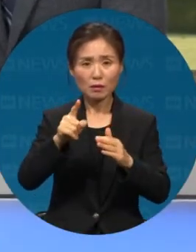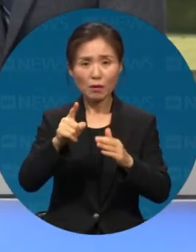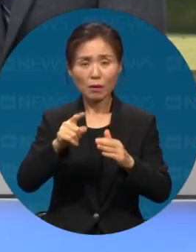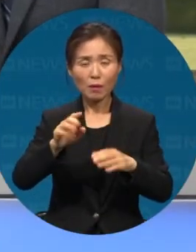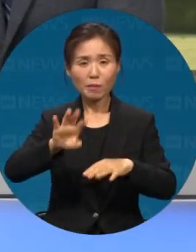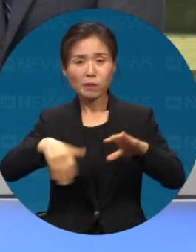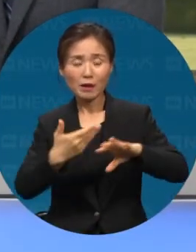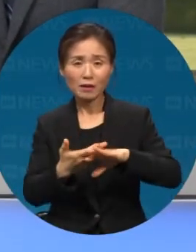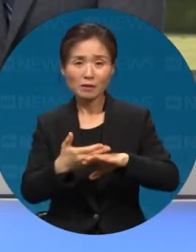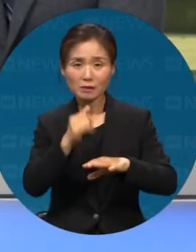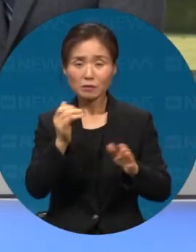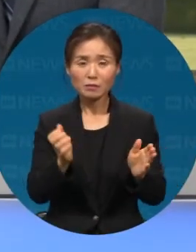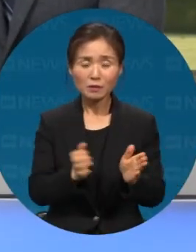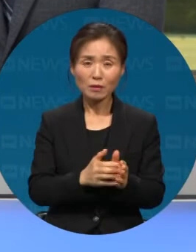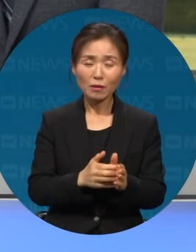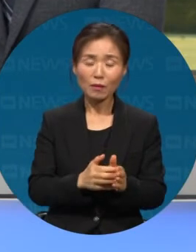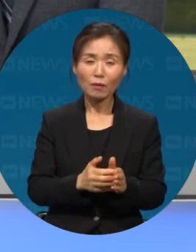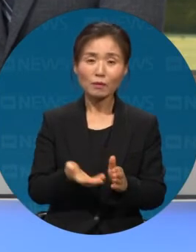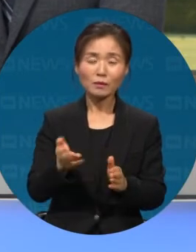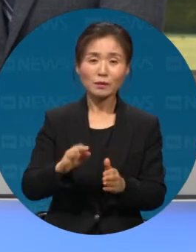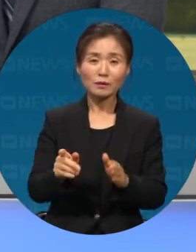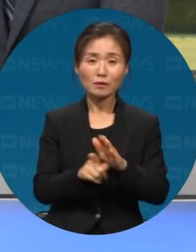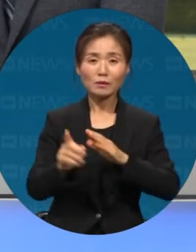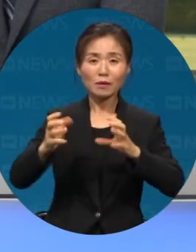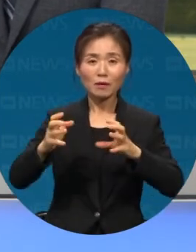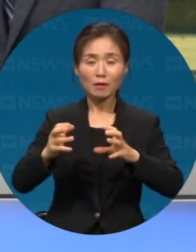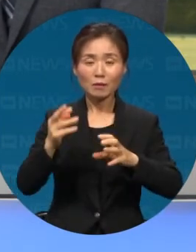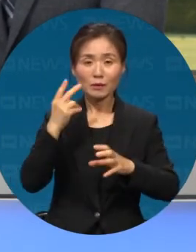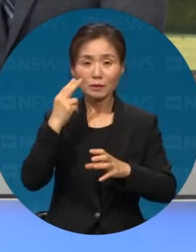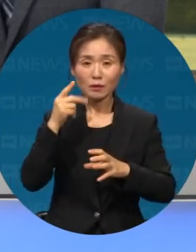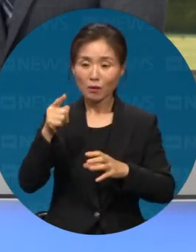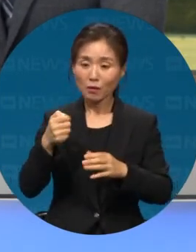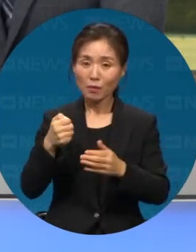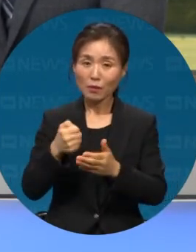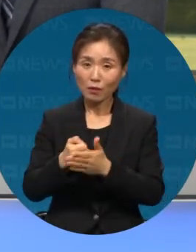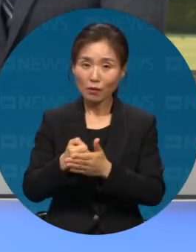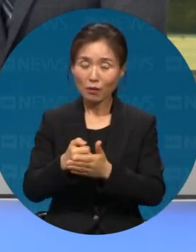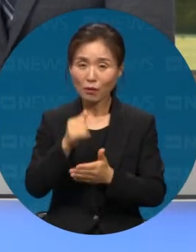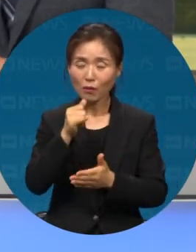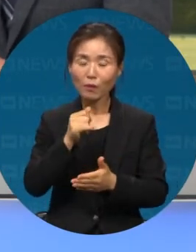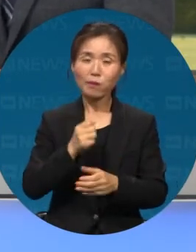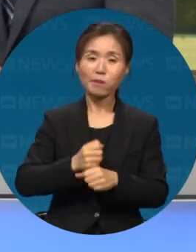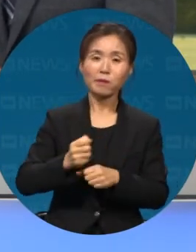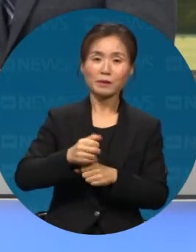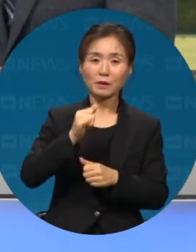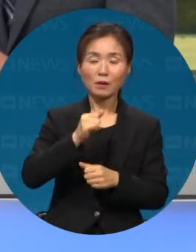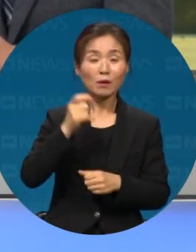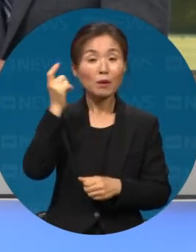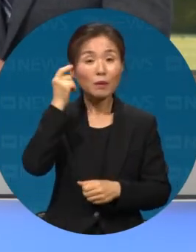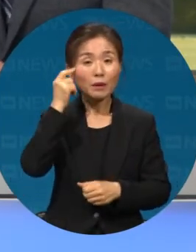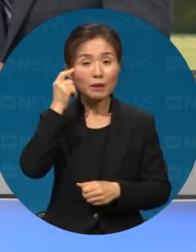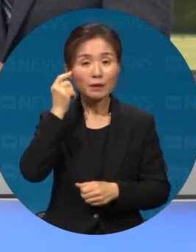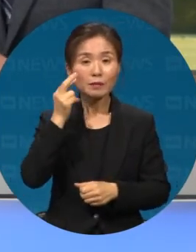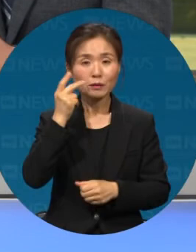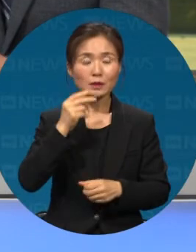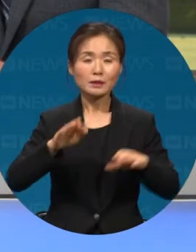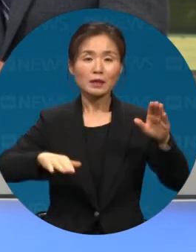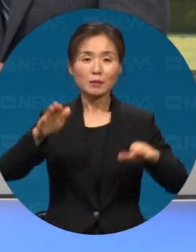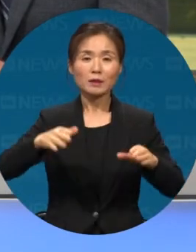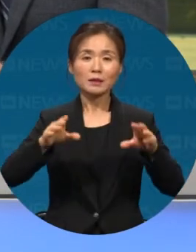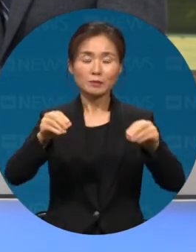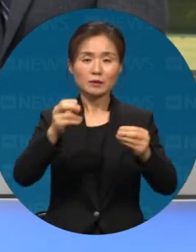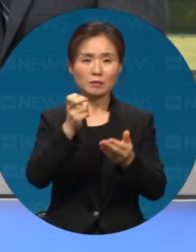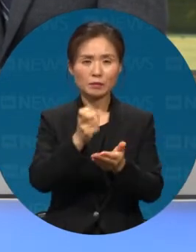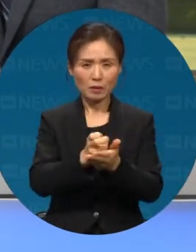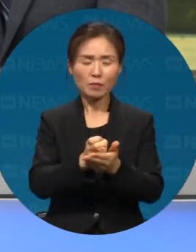미국에서 이런 판결에 나왔다는 게 더 당황스러운데 이유가 뭔가요 4 2 미국의 차별 금지법 에 예외조항을 좀 살펴